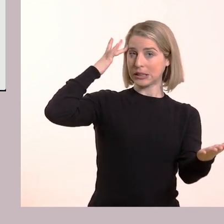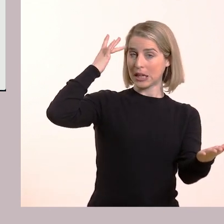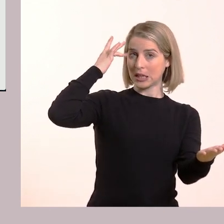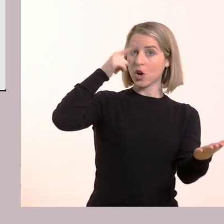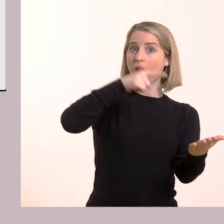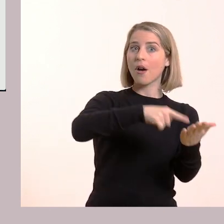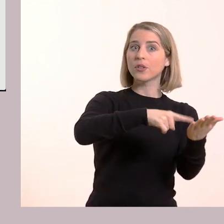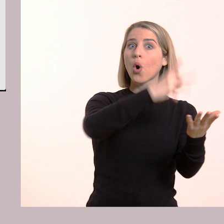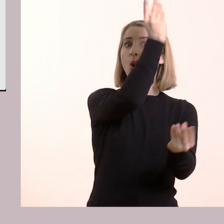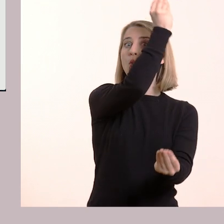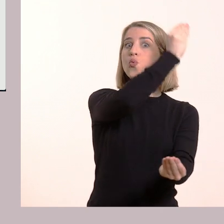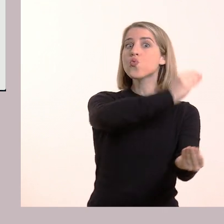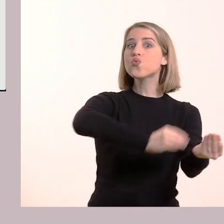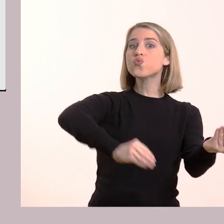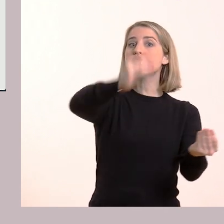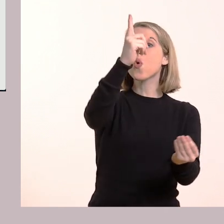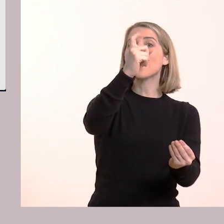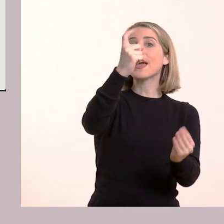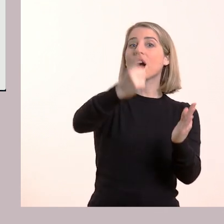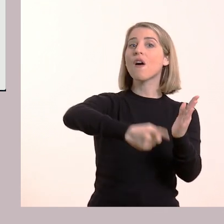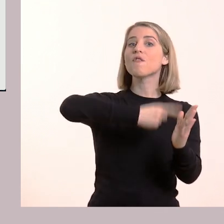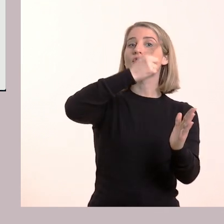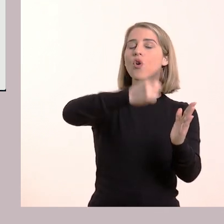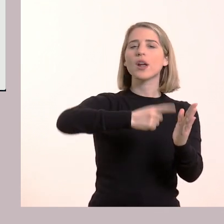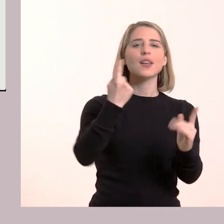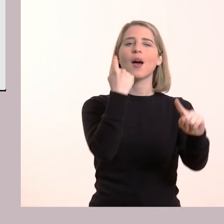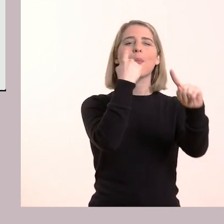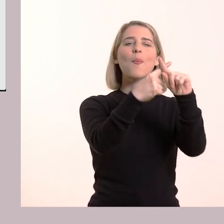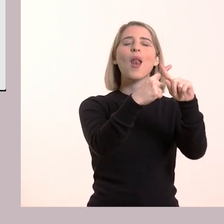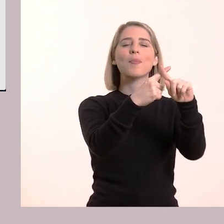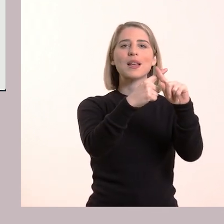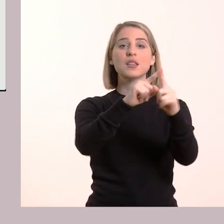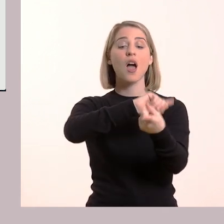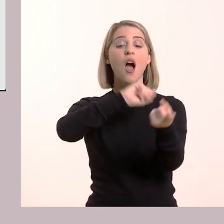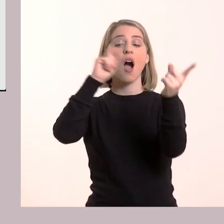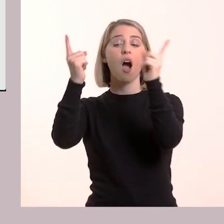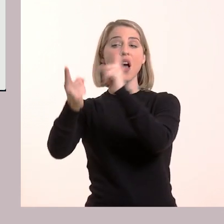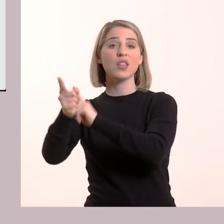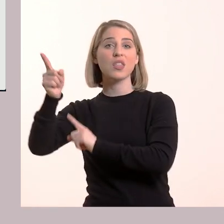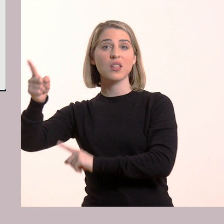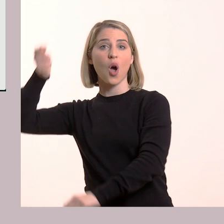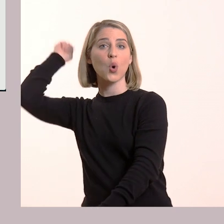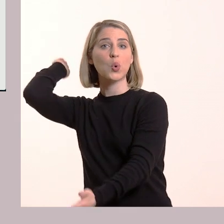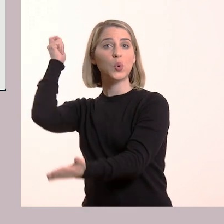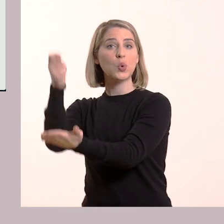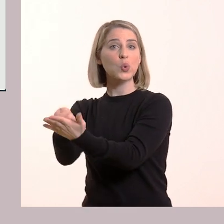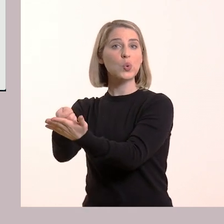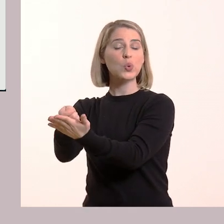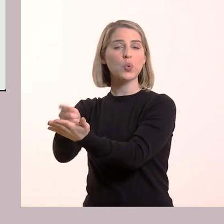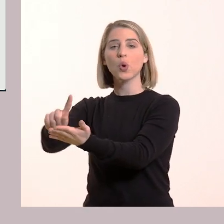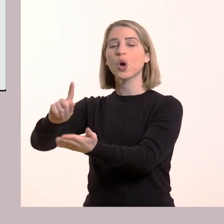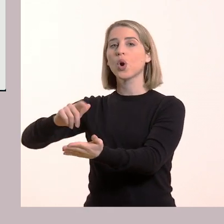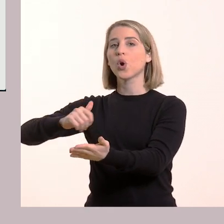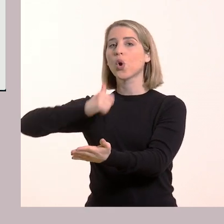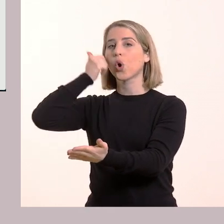φορές μεγαλύτερο, δηλαδή πολλαπλασιάζεται με το 10. Ενώ αντίθετα, ό,τι αγγίζει με το κόκκινο γίνεται 10